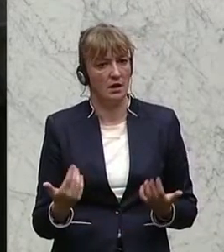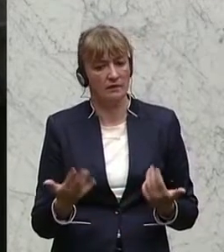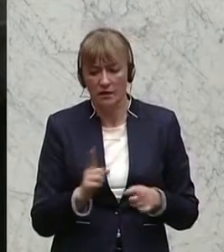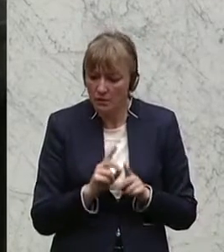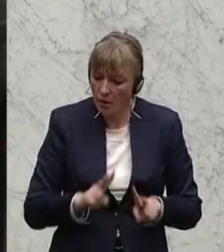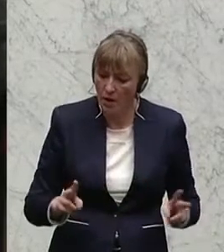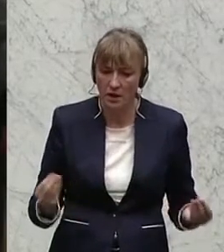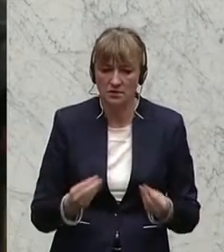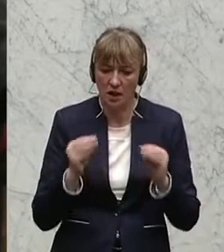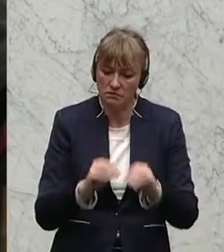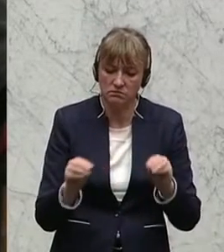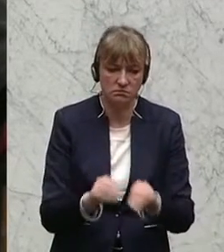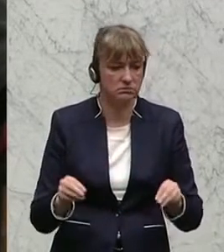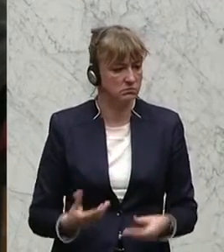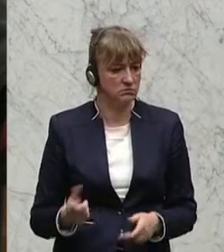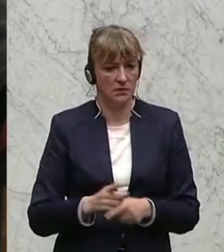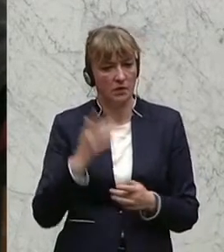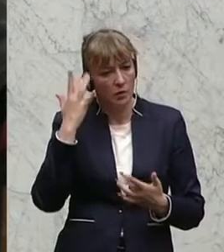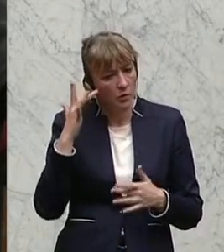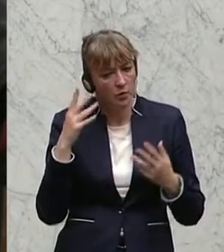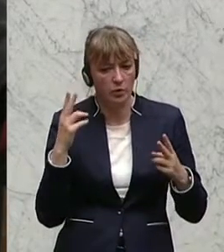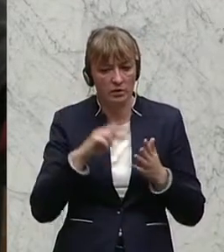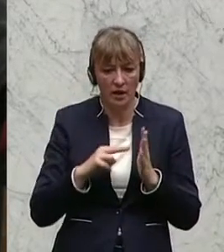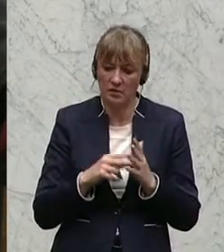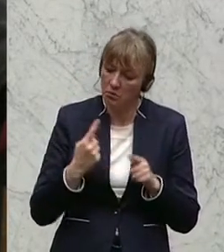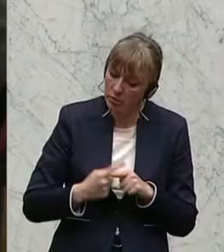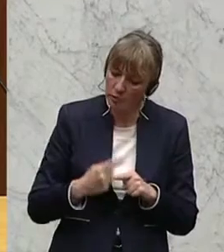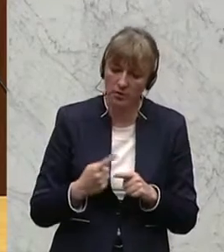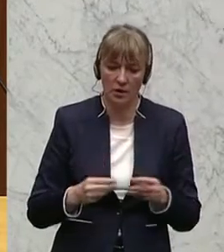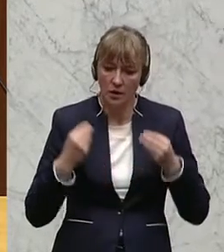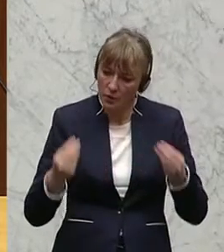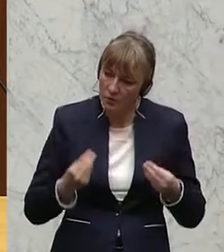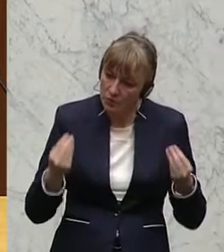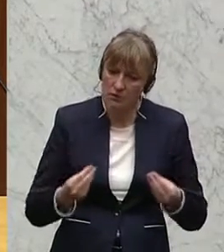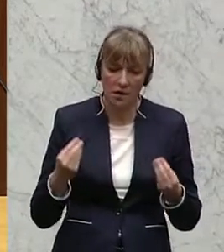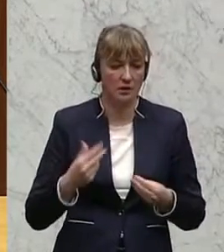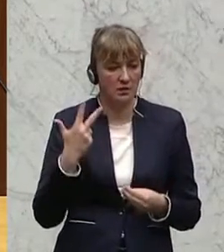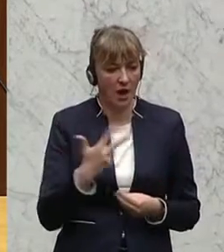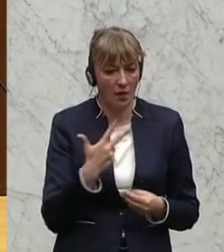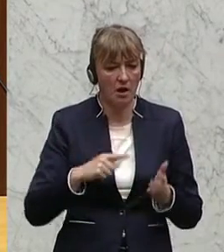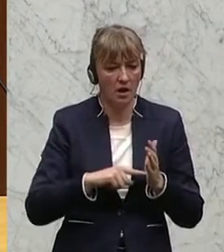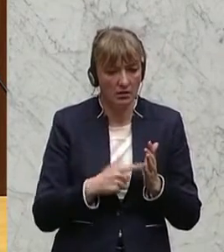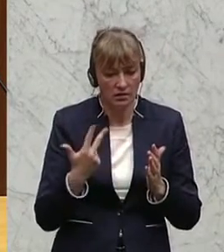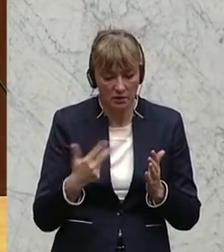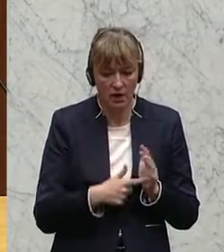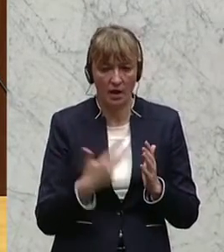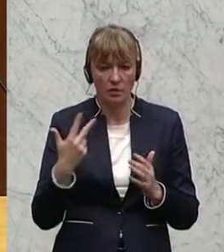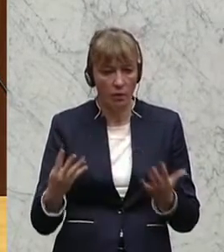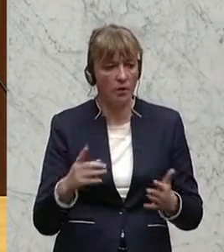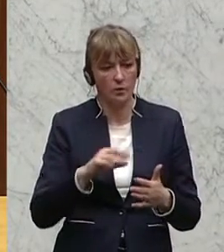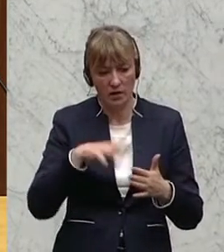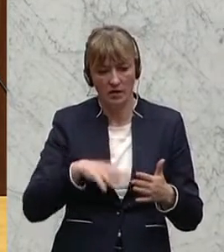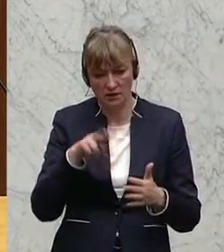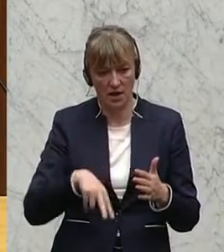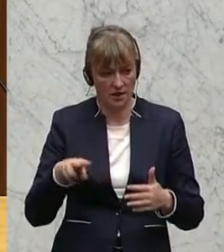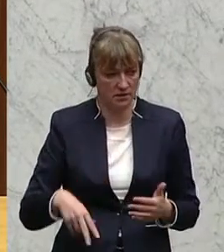normalsten Dinge beizubringen. Kulturtechniken, pünktlich sein, grüßen, 3x3 ist 9 und einen Text lesen